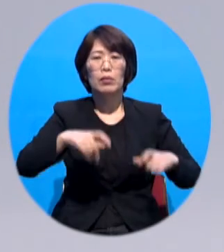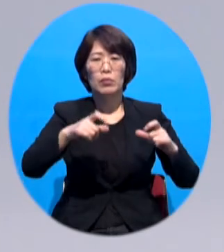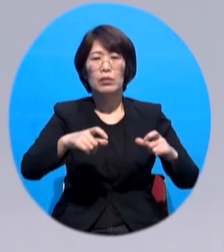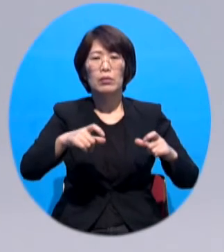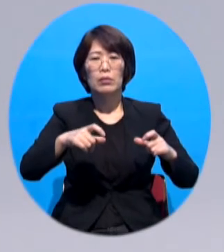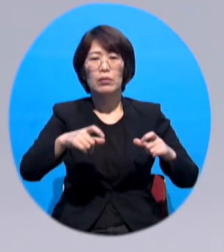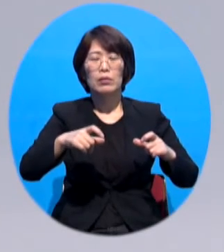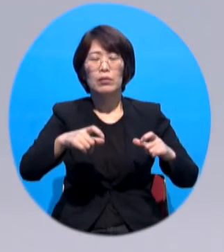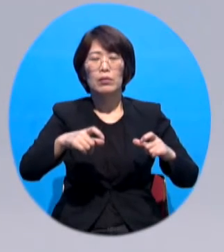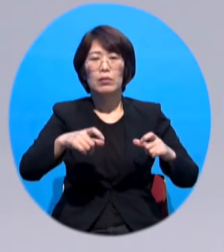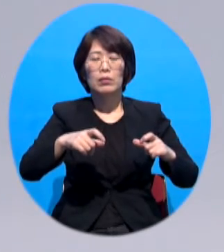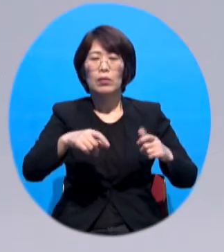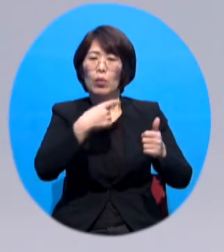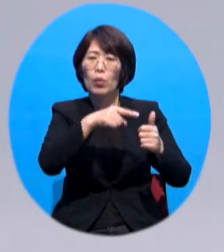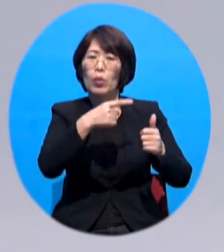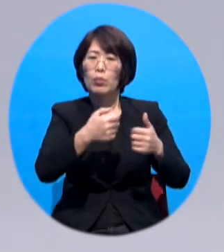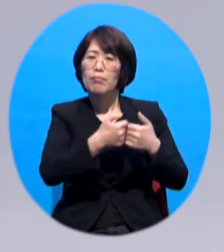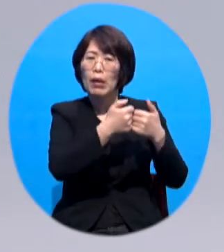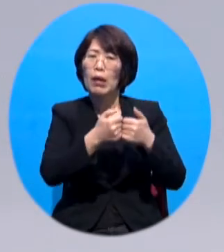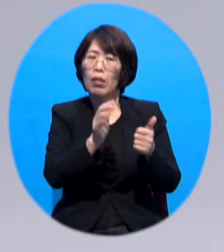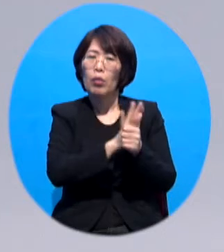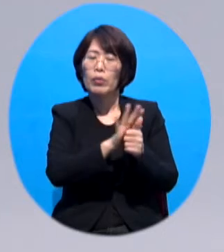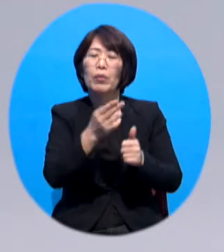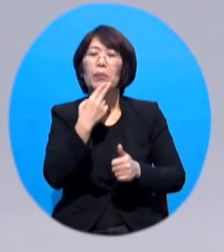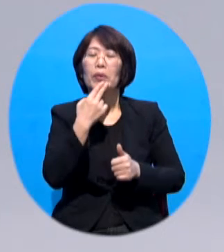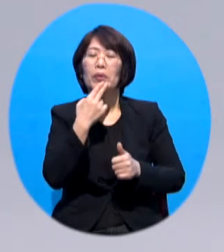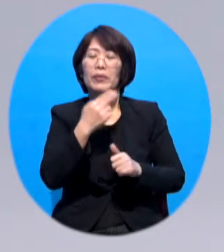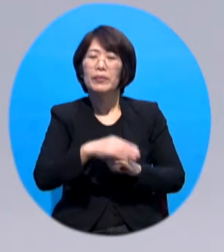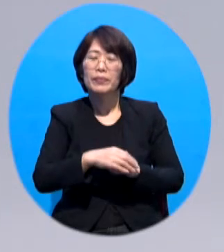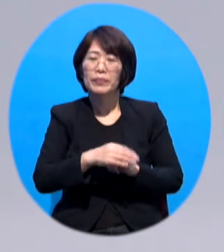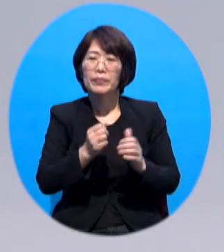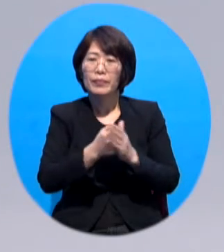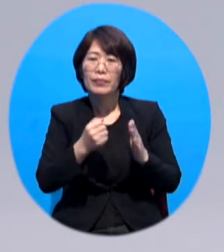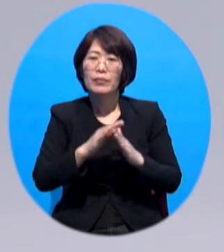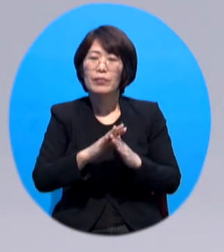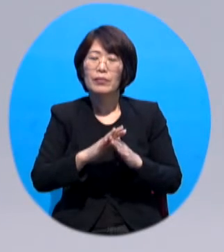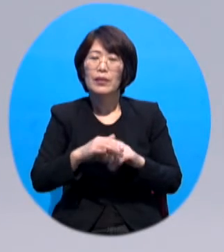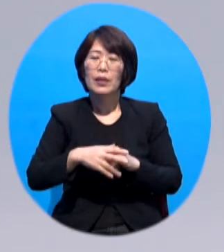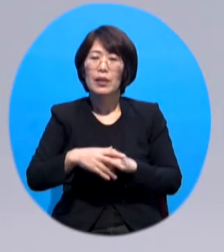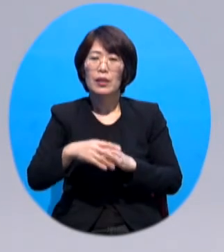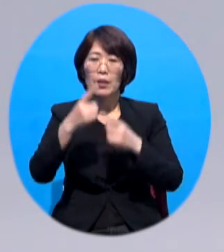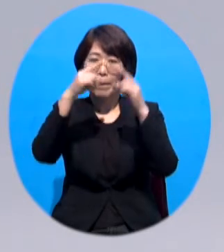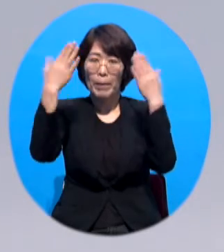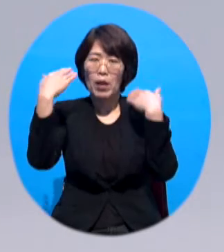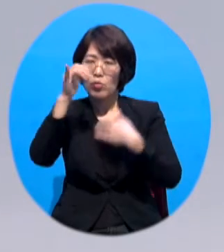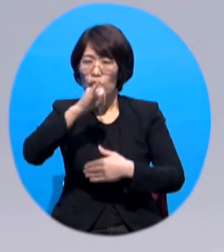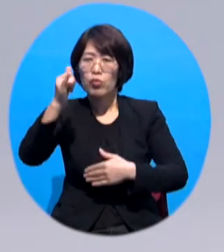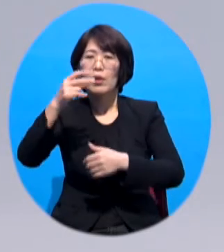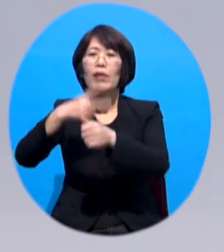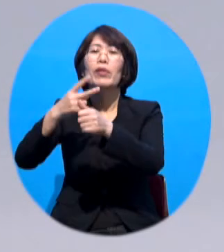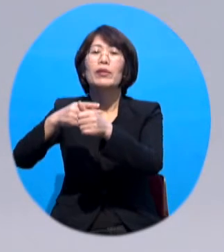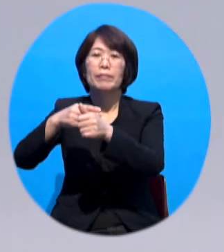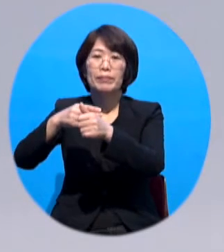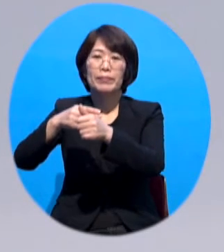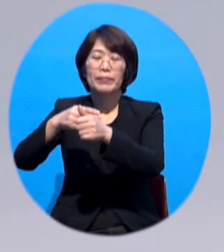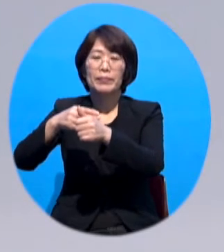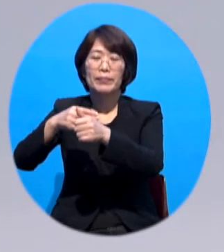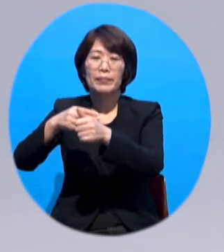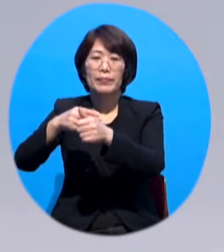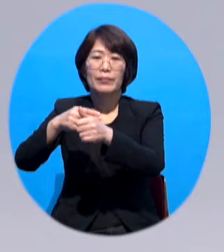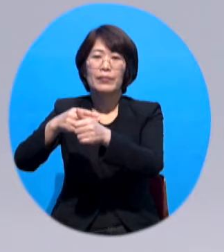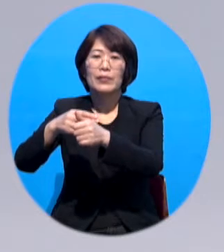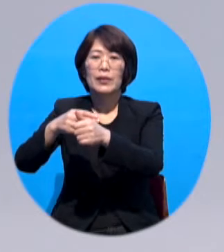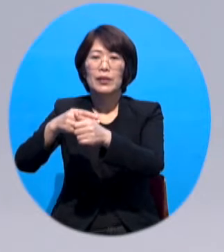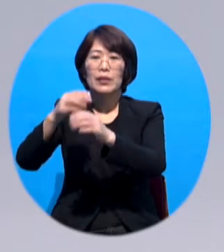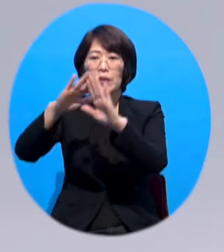사교의 컨설팅을 받을 수 있는 그런 서비스가 없기 때문에 저는 우리 교수 요원들이 자지를 훌륭 하시거든요 우리 선생님들이 그런